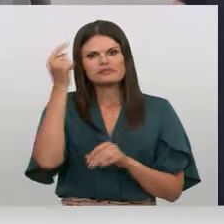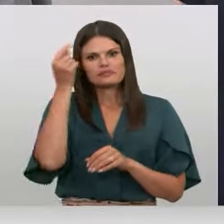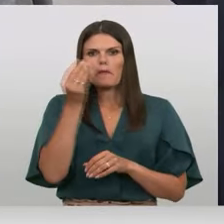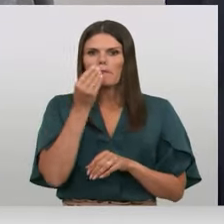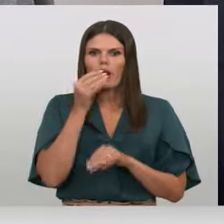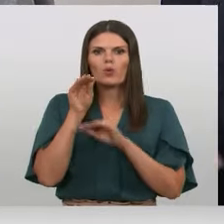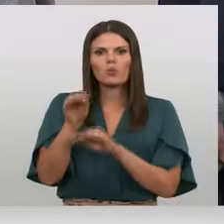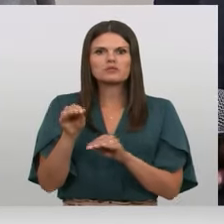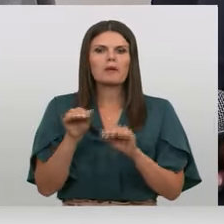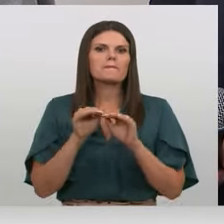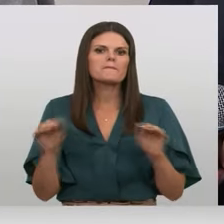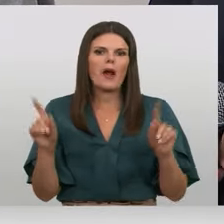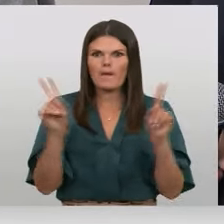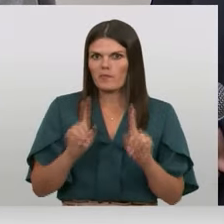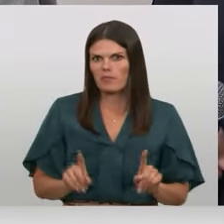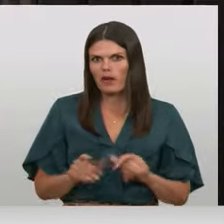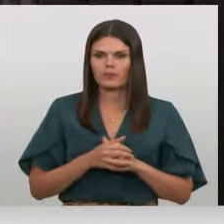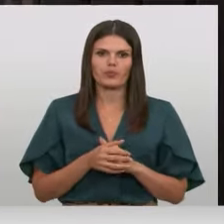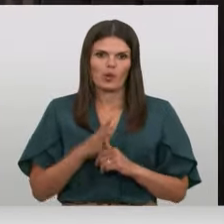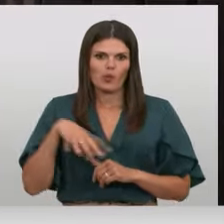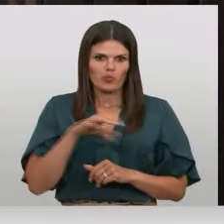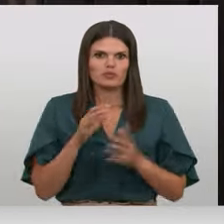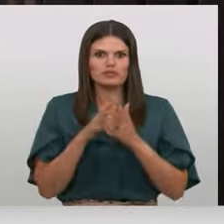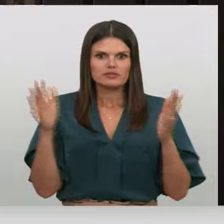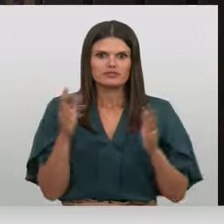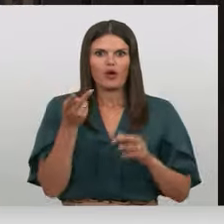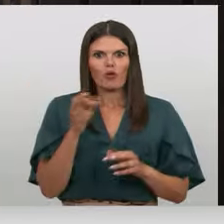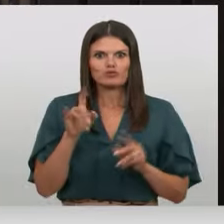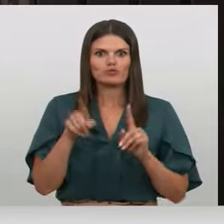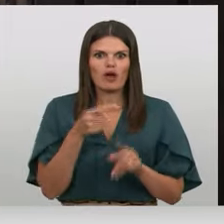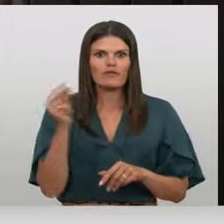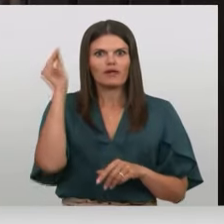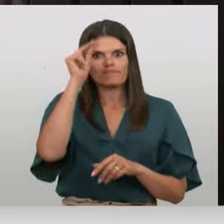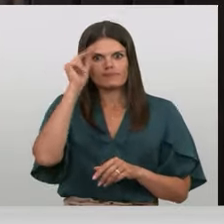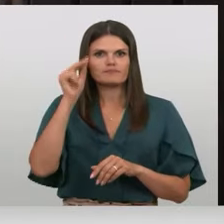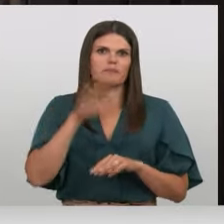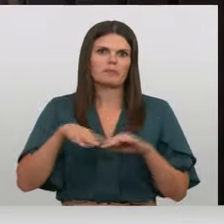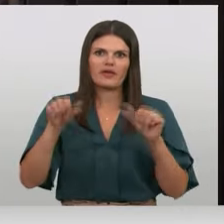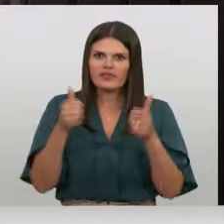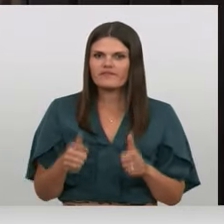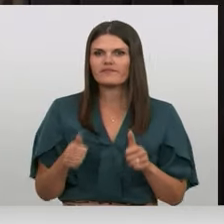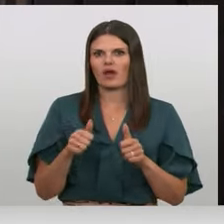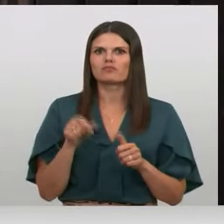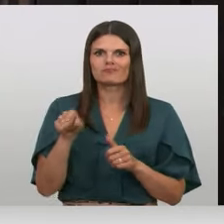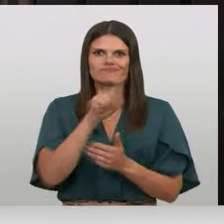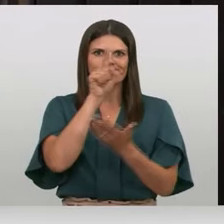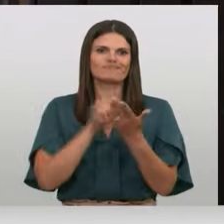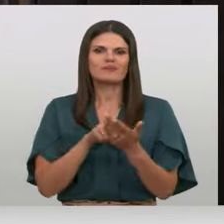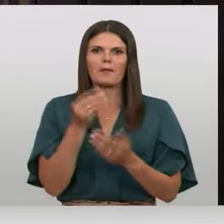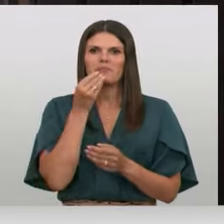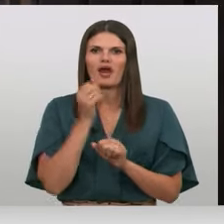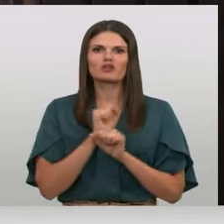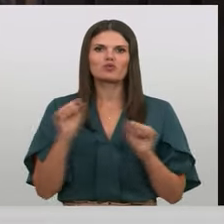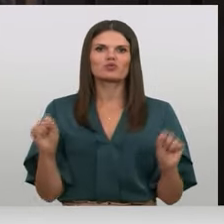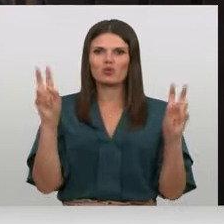uzglabāšanas pamatus. Mums ir vēl daudz ko uzzināt un daudz ko pilnveidot, lai tas jautājums pārtikas drošība